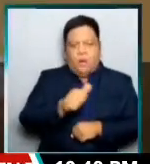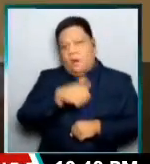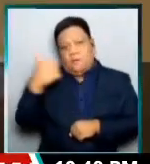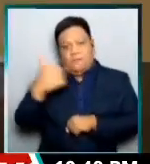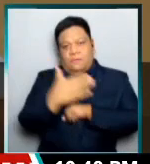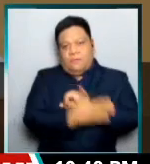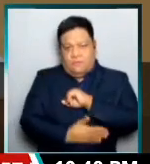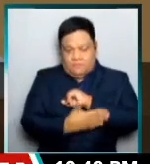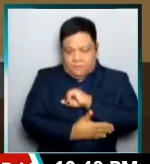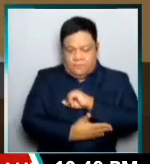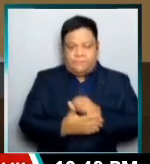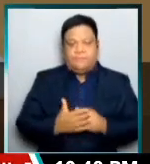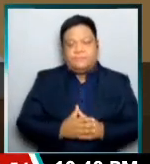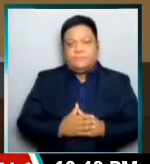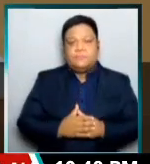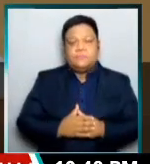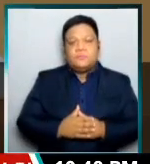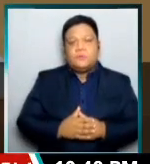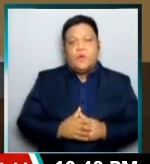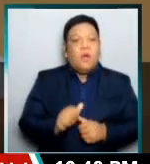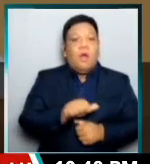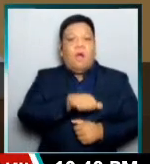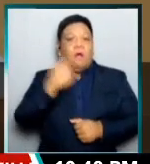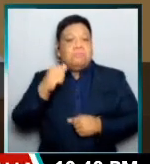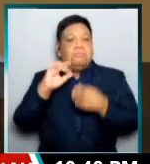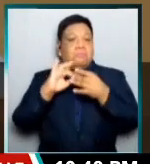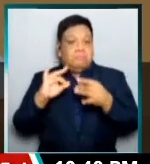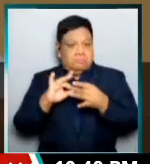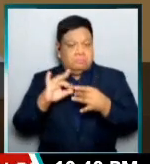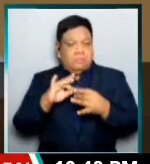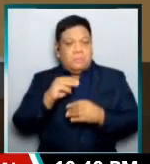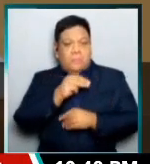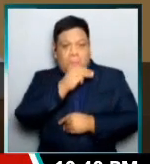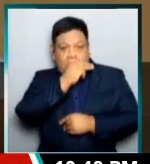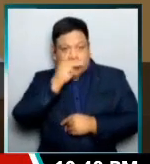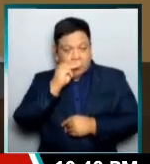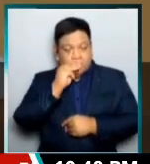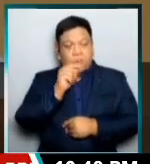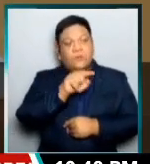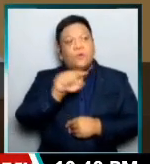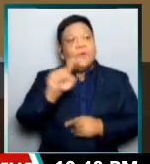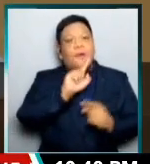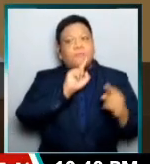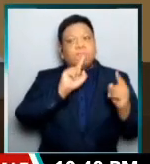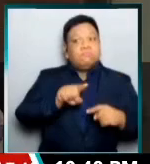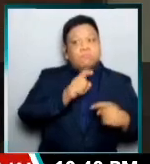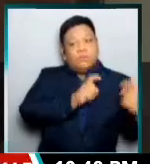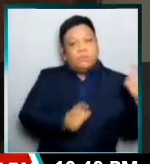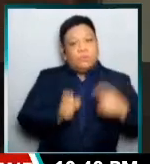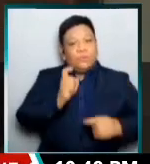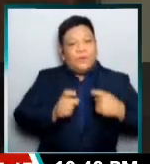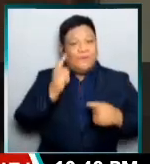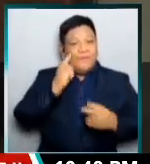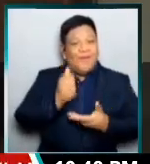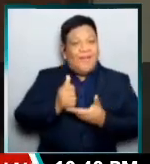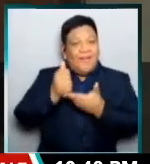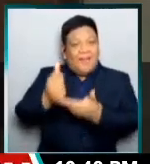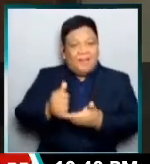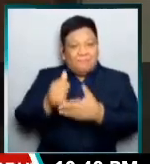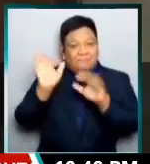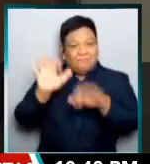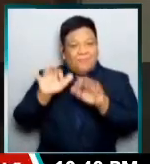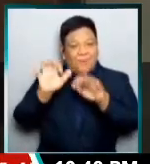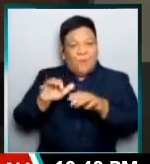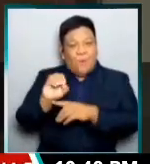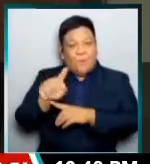na statement, nagpasalamat si Pacquiao sa lahat ng tumugon sa panawagan niyang tulong para sa mga nasalanta ng Bagyong Odette. Nakapag-donate daw sila ng